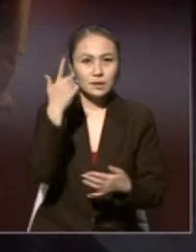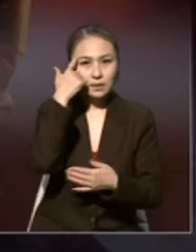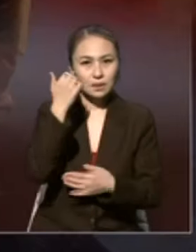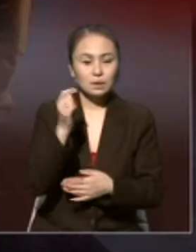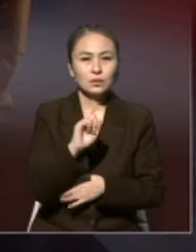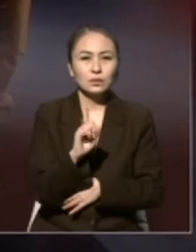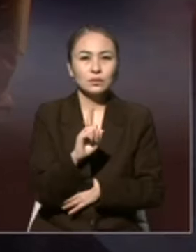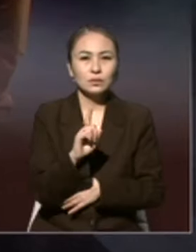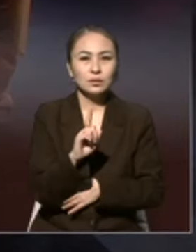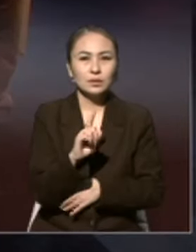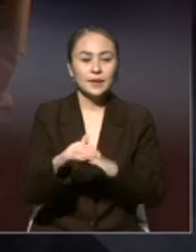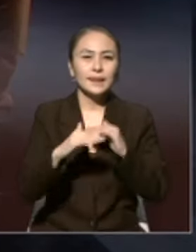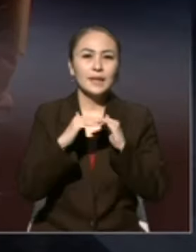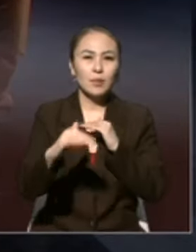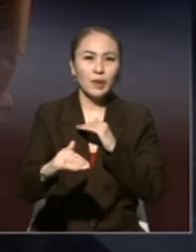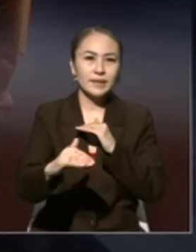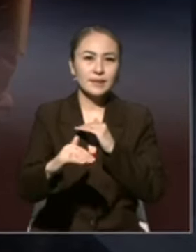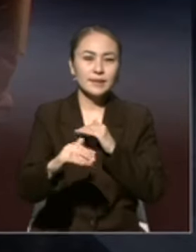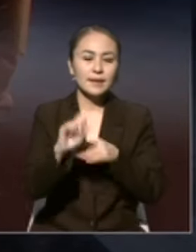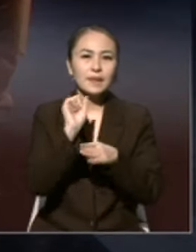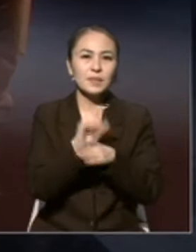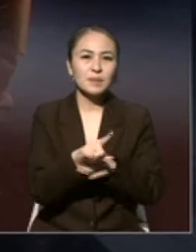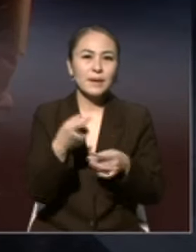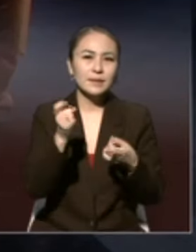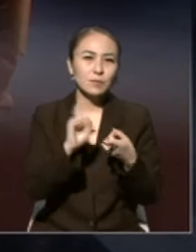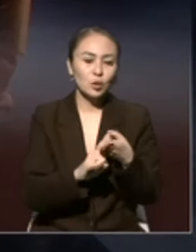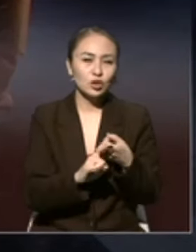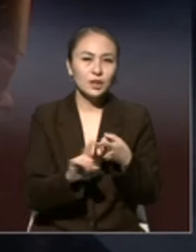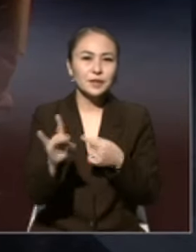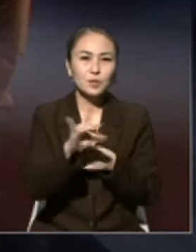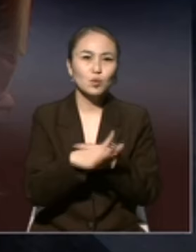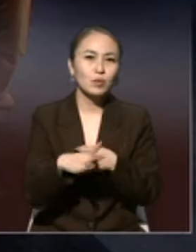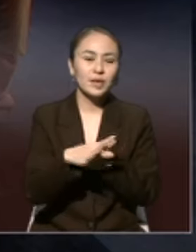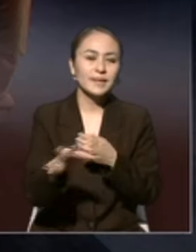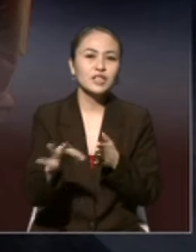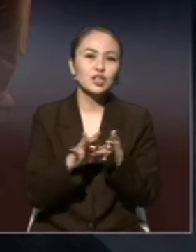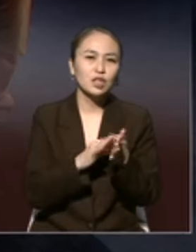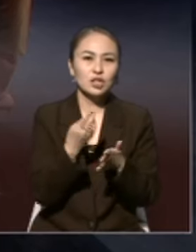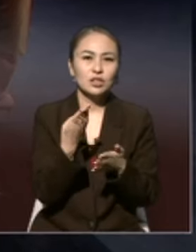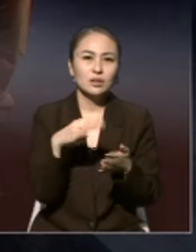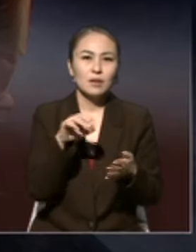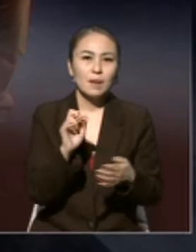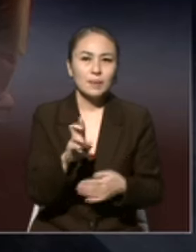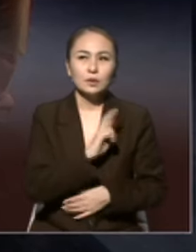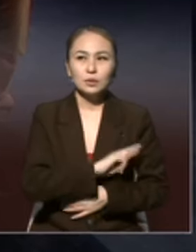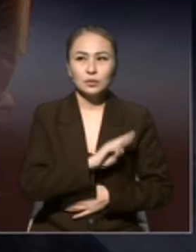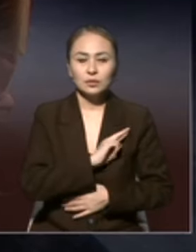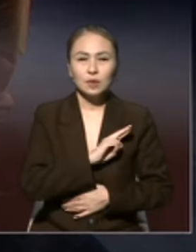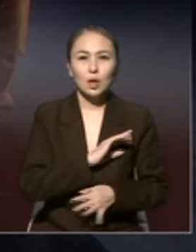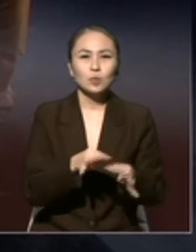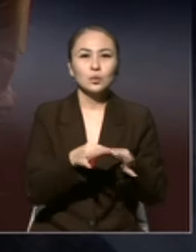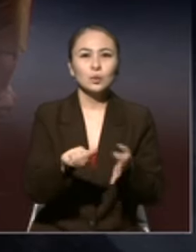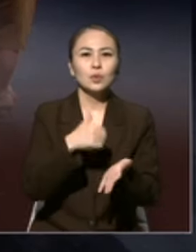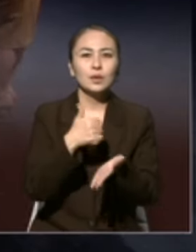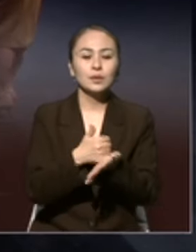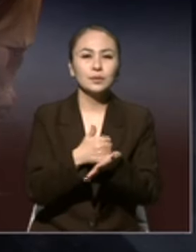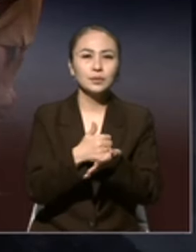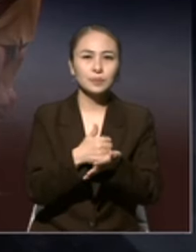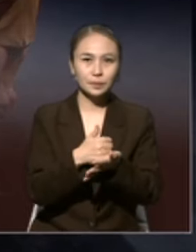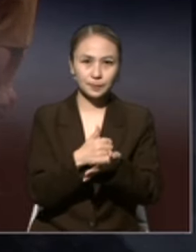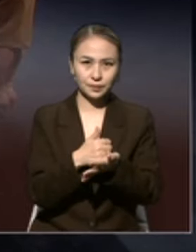қазір елбасының тапсырмасы бойынша республикалық жедел штаб жұмыс атқарып жатыр. Оның төрағасы біздің